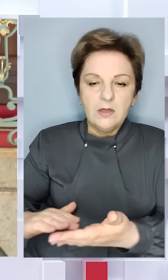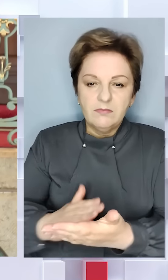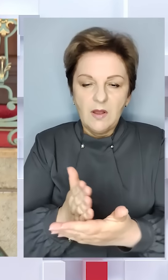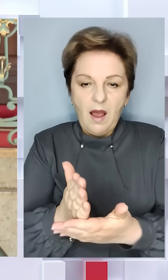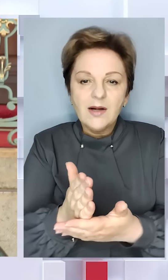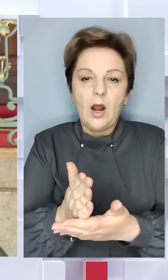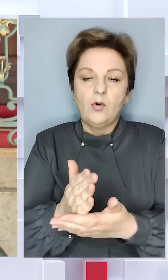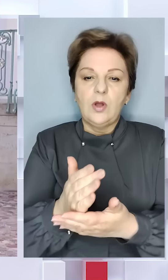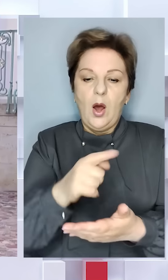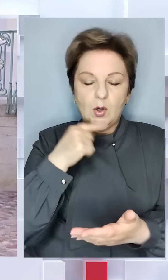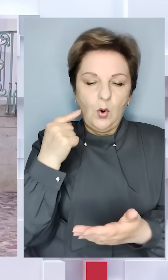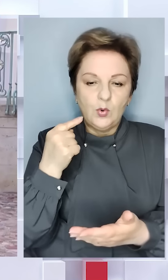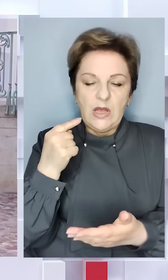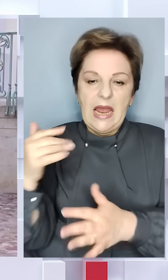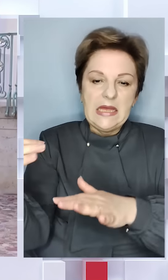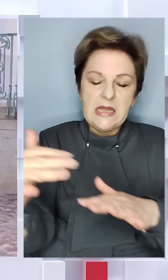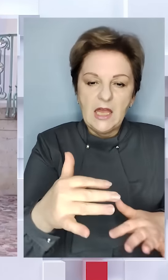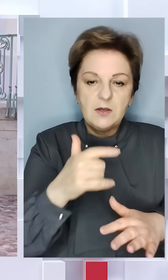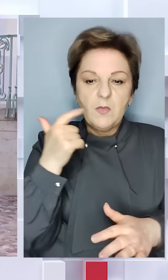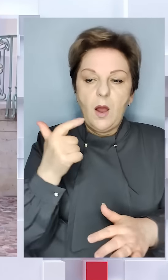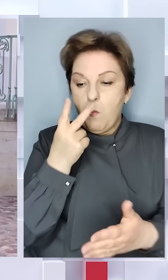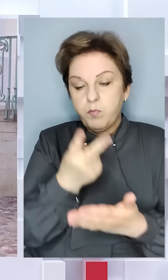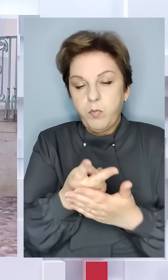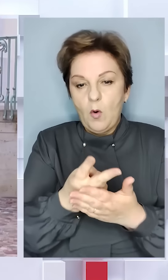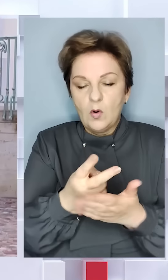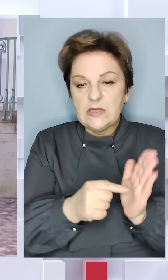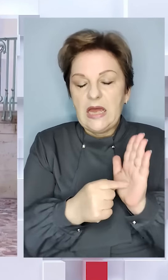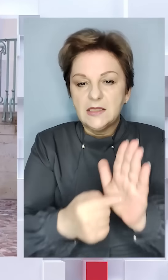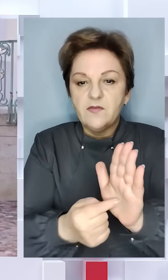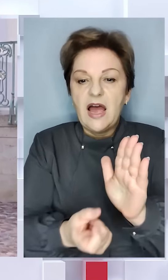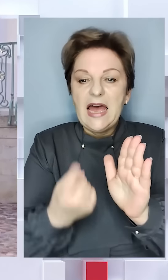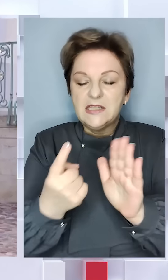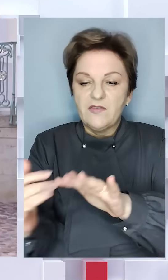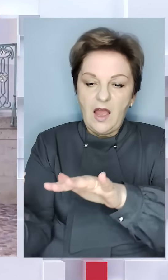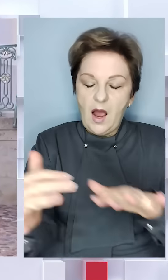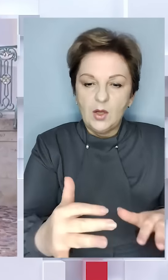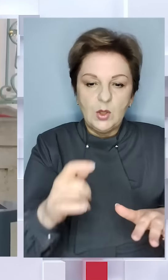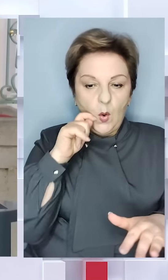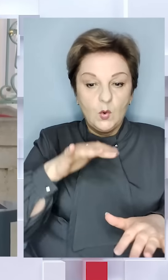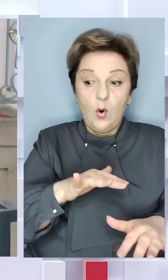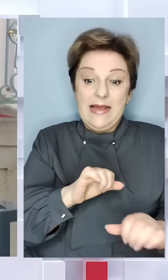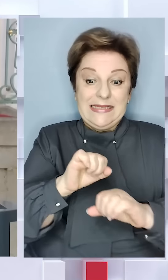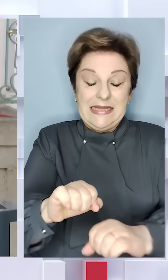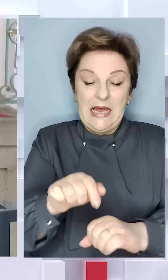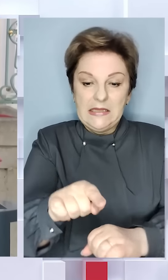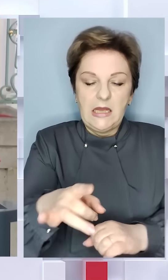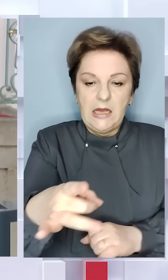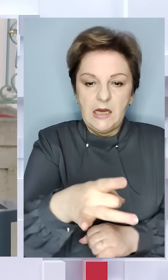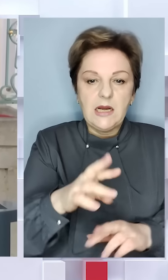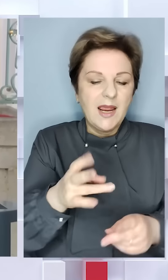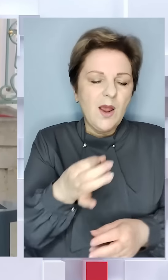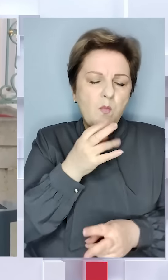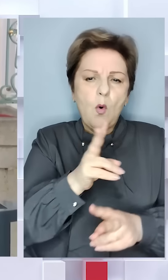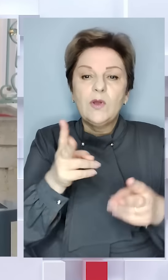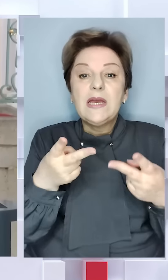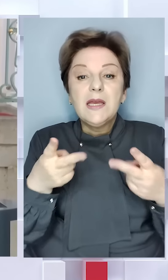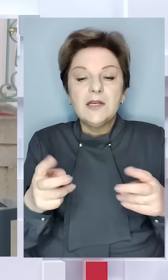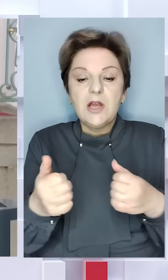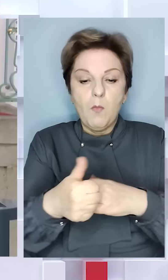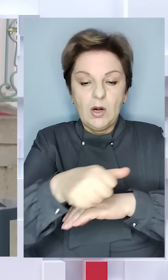Харківщину, аби продемонструвати, звідки здійснюються атаки на українську територію. Захистити цей регіон, як і будь-яке